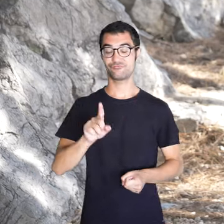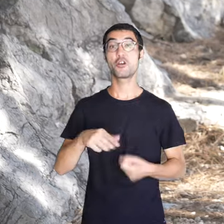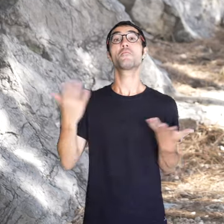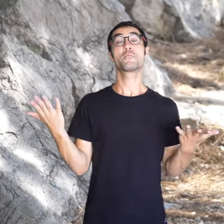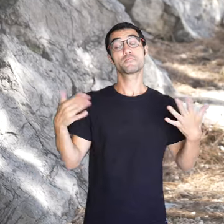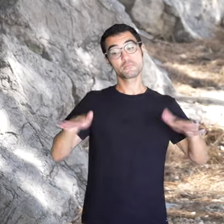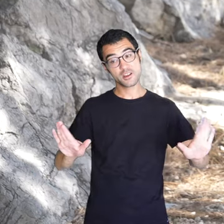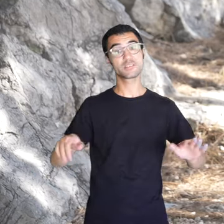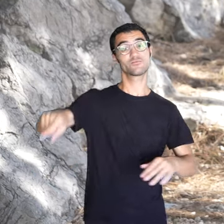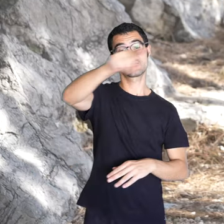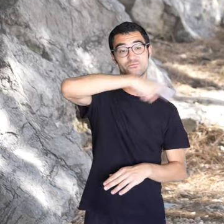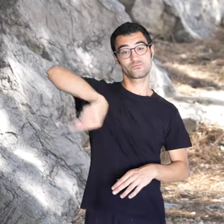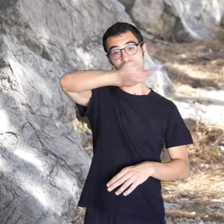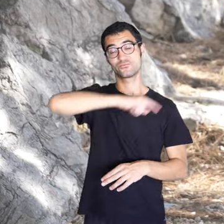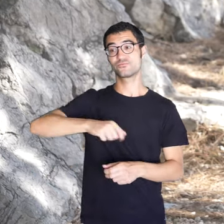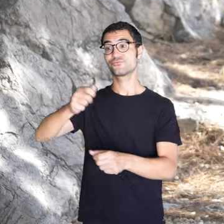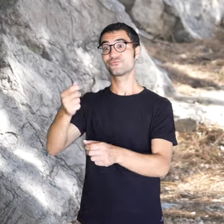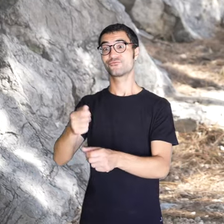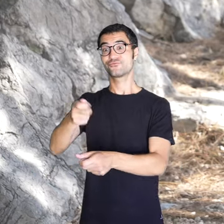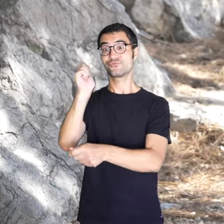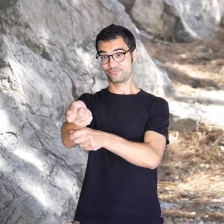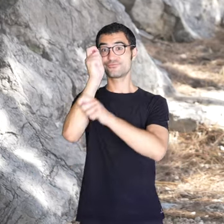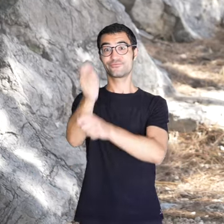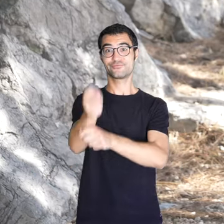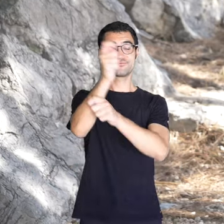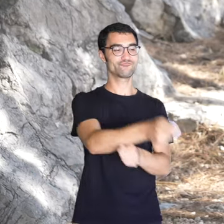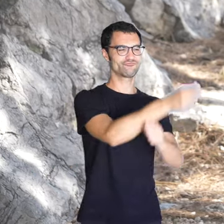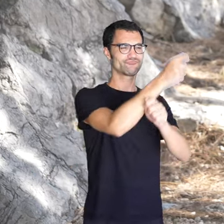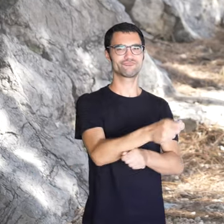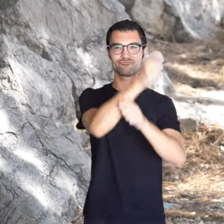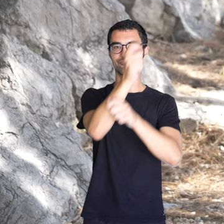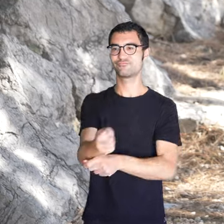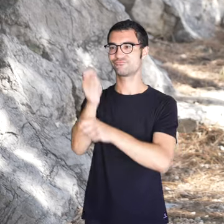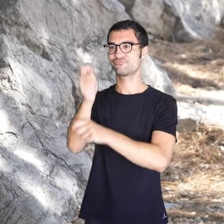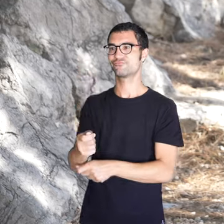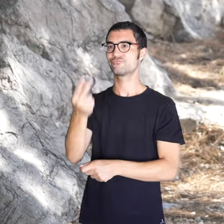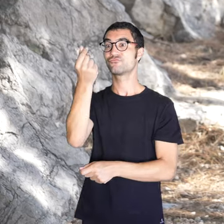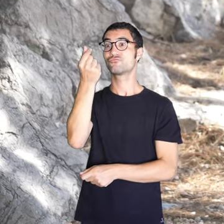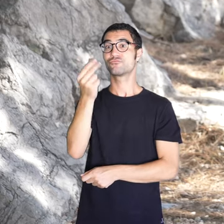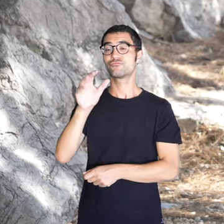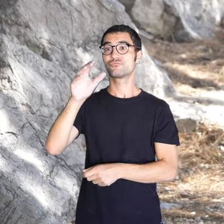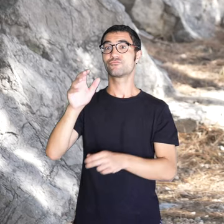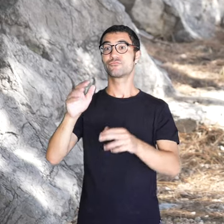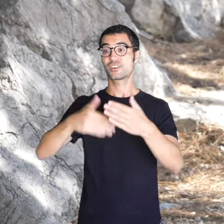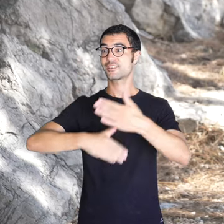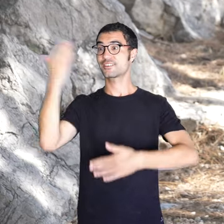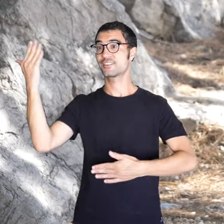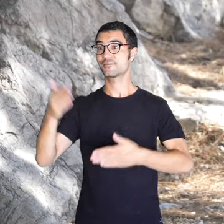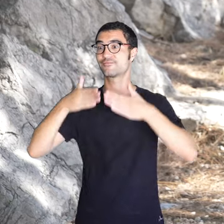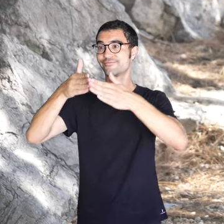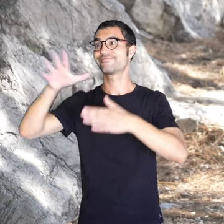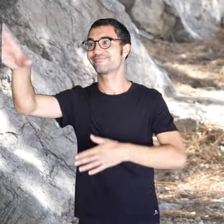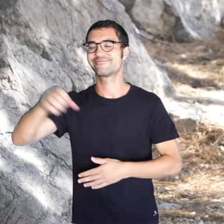seu i tots dos molt valents, però segurament han plorat quan l'han xapat. I és normal. Tantes